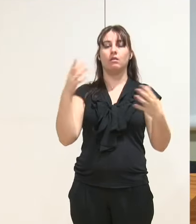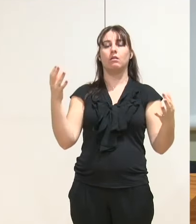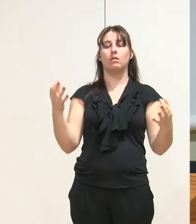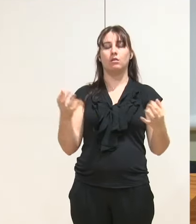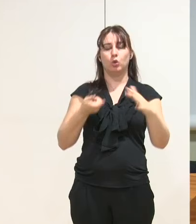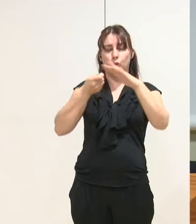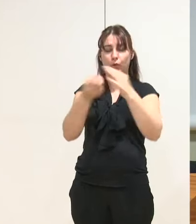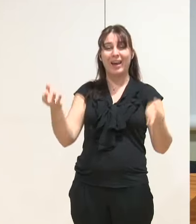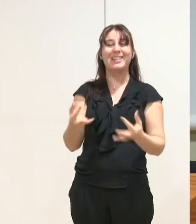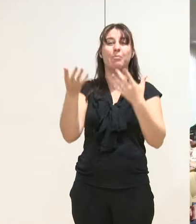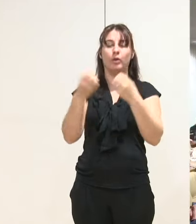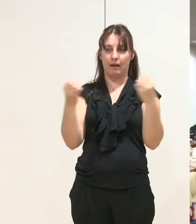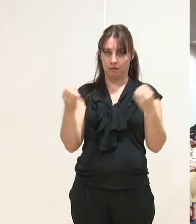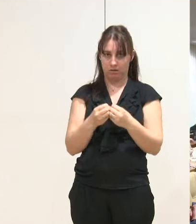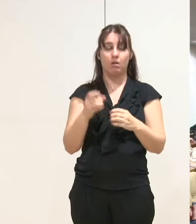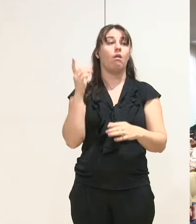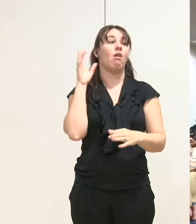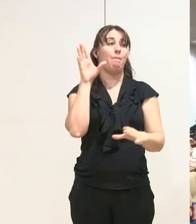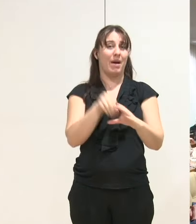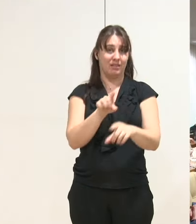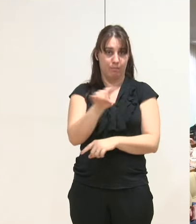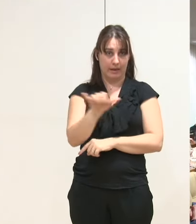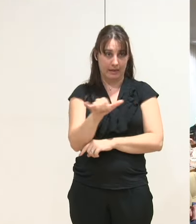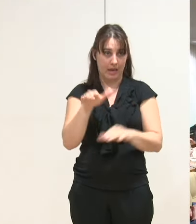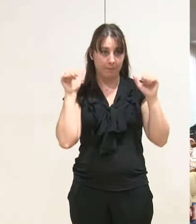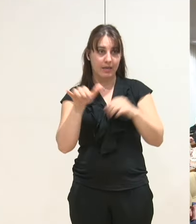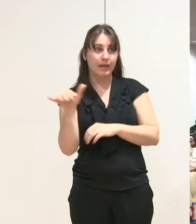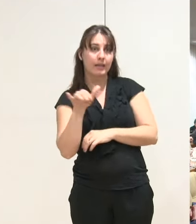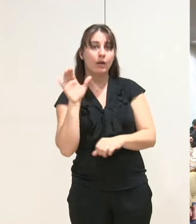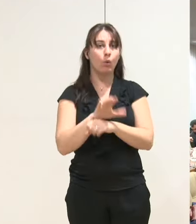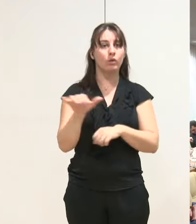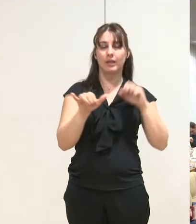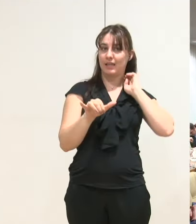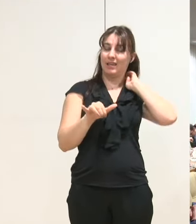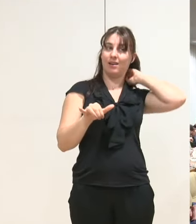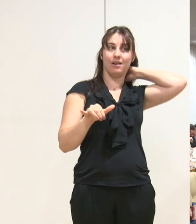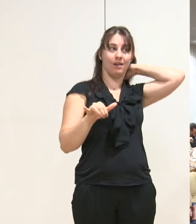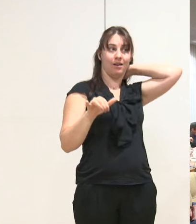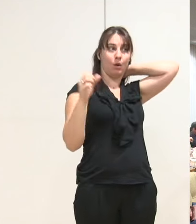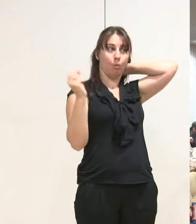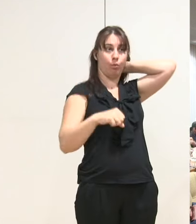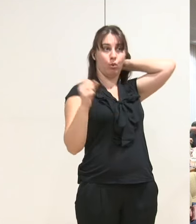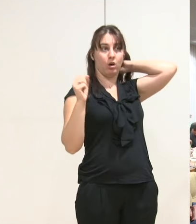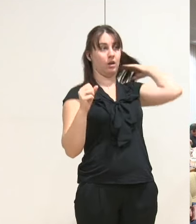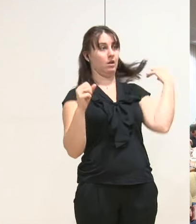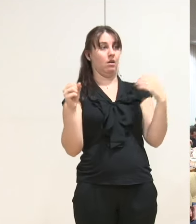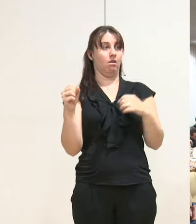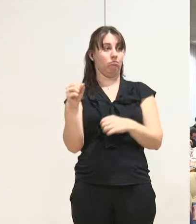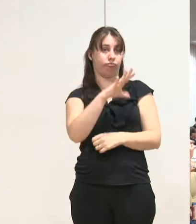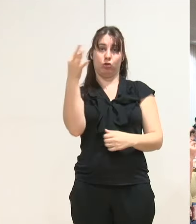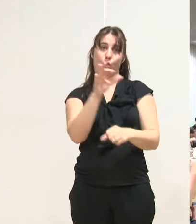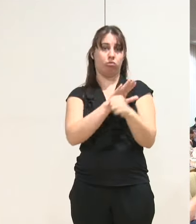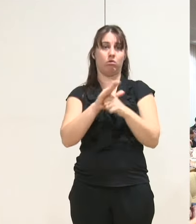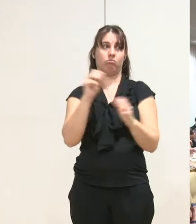qui ne prend pas part au vote qui s'abstient qui est contre qui est pour unanimité